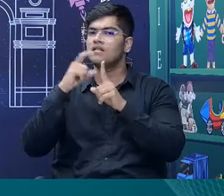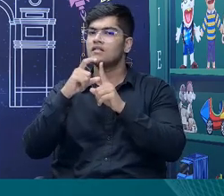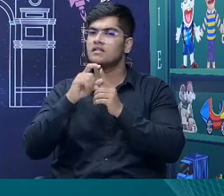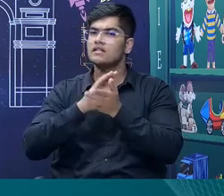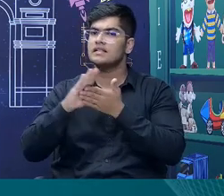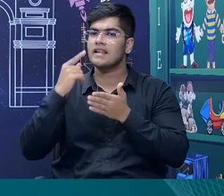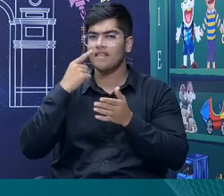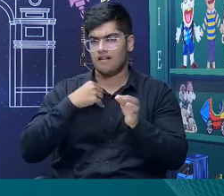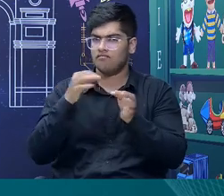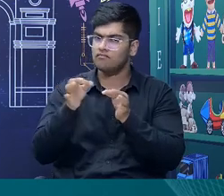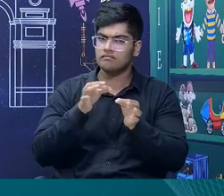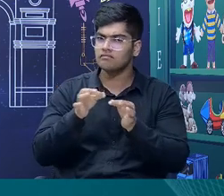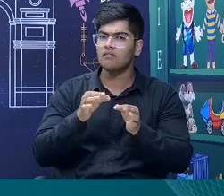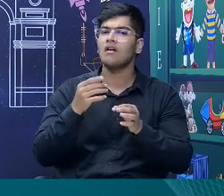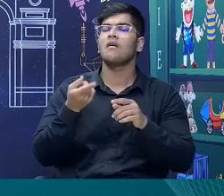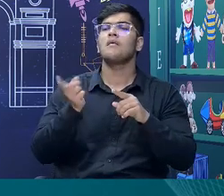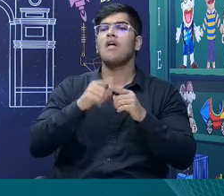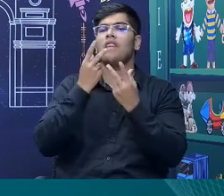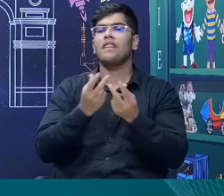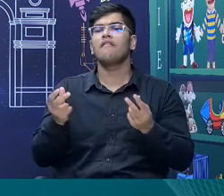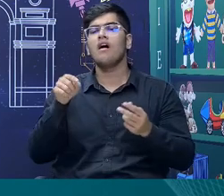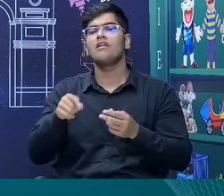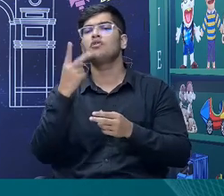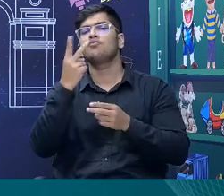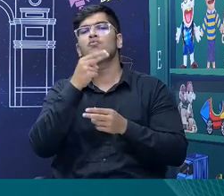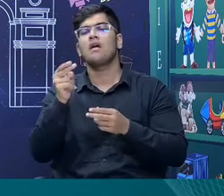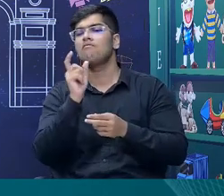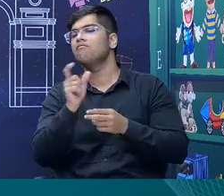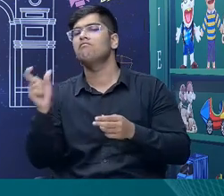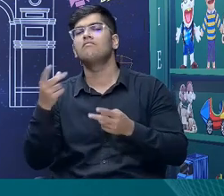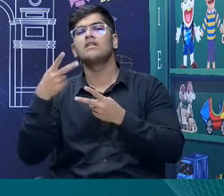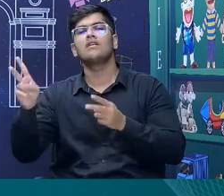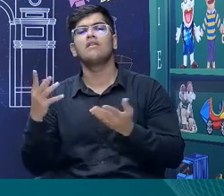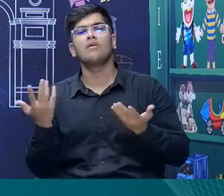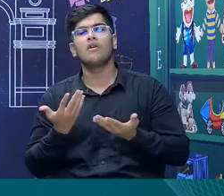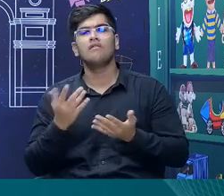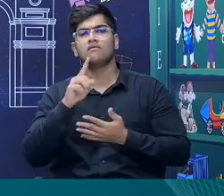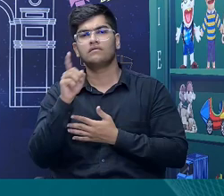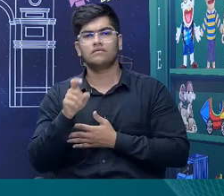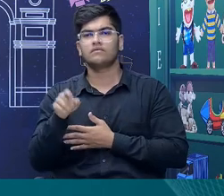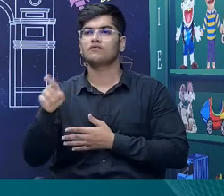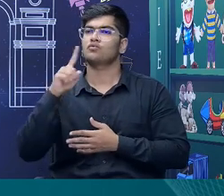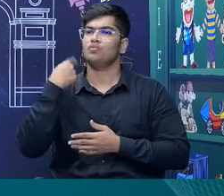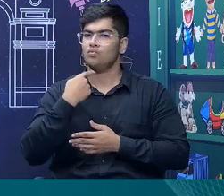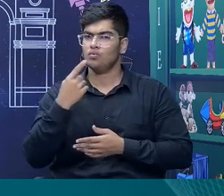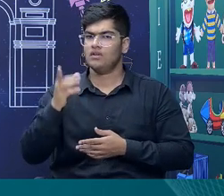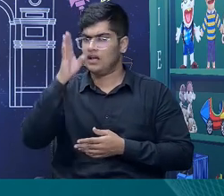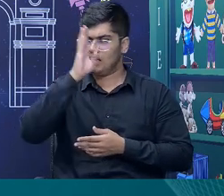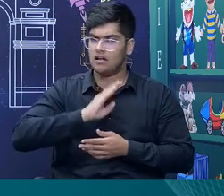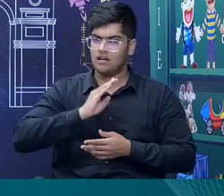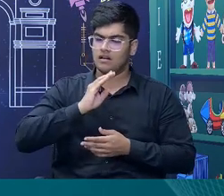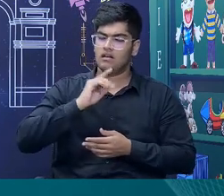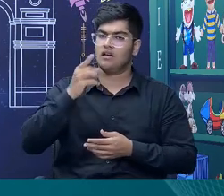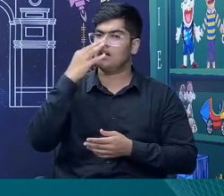दिवाली पर देखते हैं की साथ में लक्ष्मी जी भी हैं सरस्वती जी भी हैं तो वो कौन है क्या वो वो भी गणेश जी की शक्तियां हैं